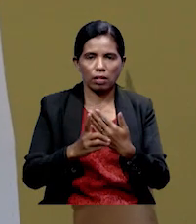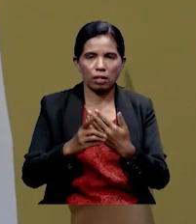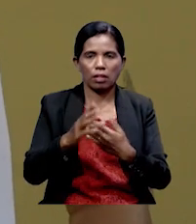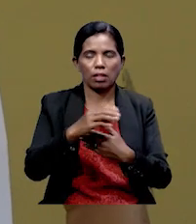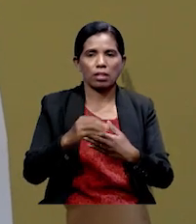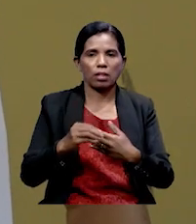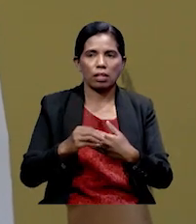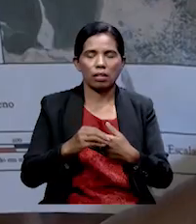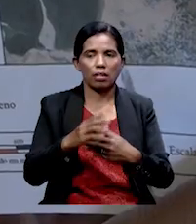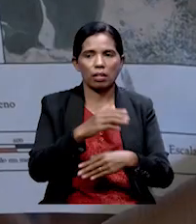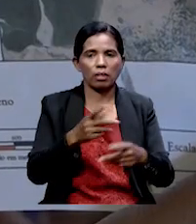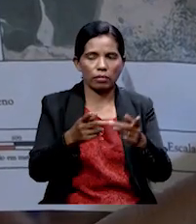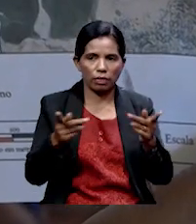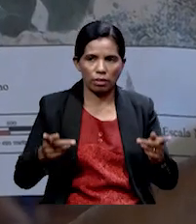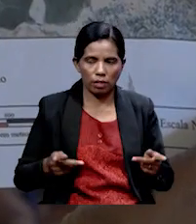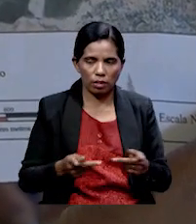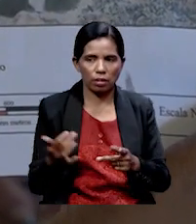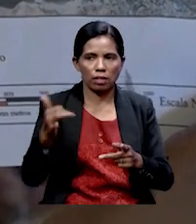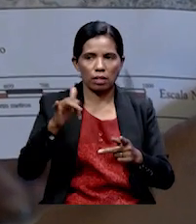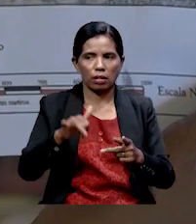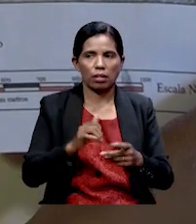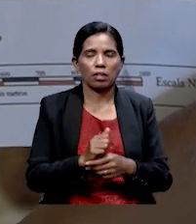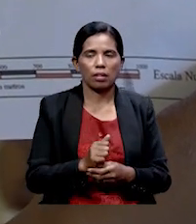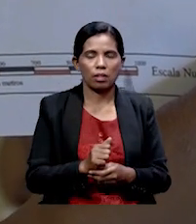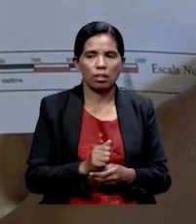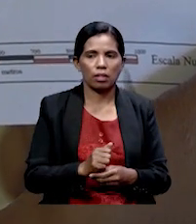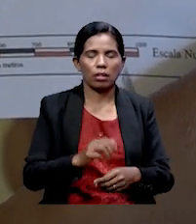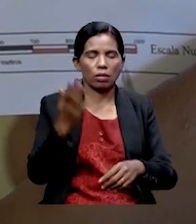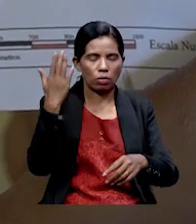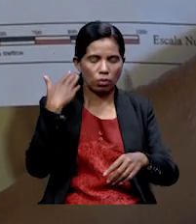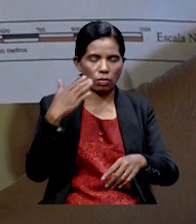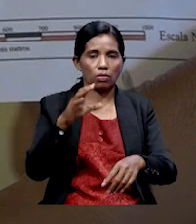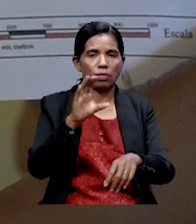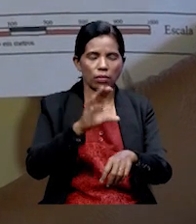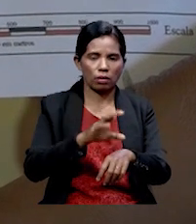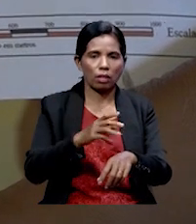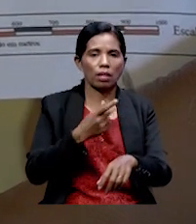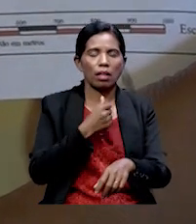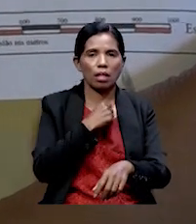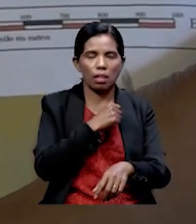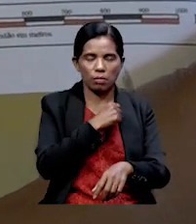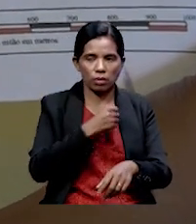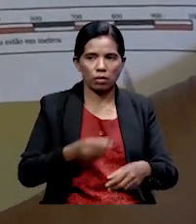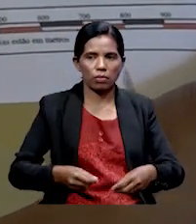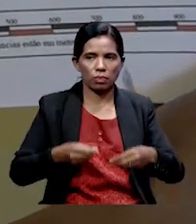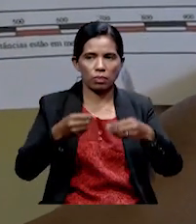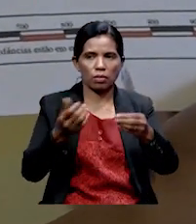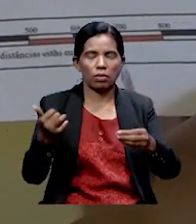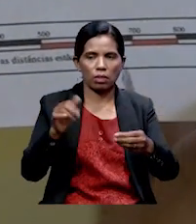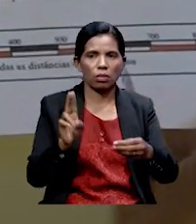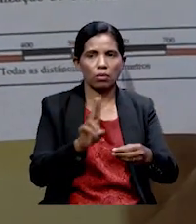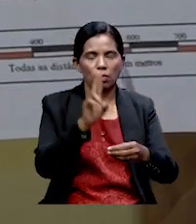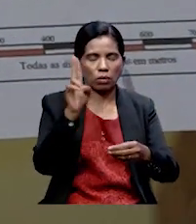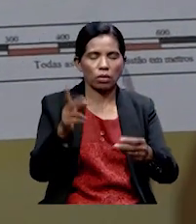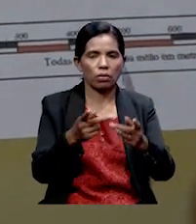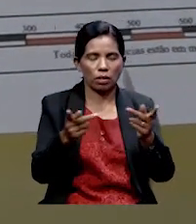ihetiana sira ne bebe labane paru kusira anterior fo atu sira uza de